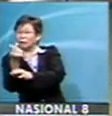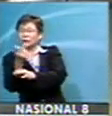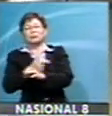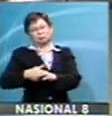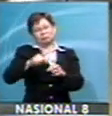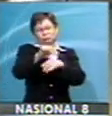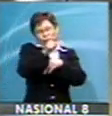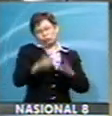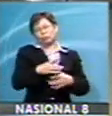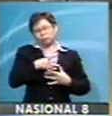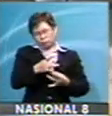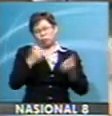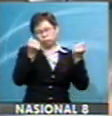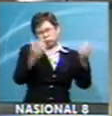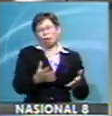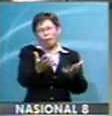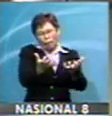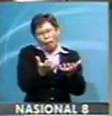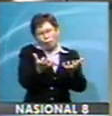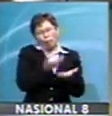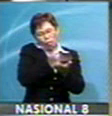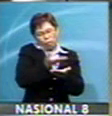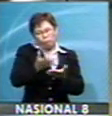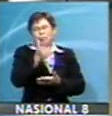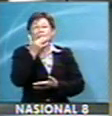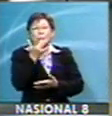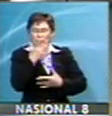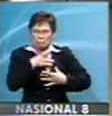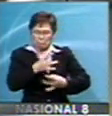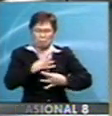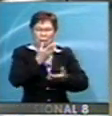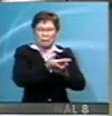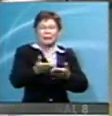prefer untuk dapatkan R 97 jadi sebab itulah ad